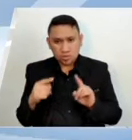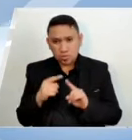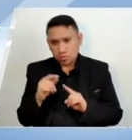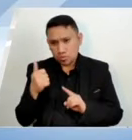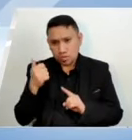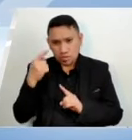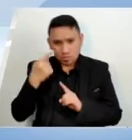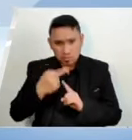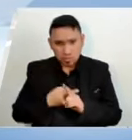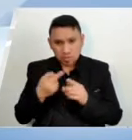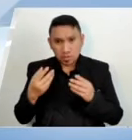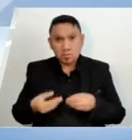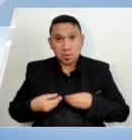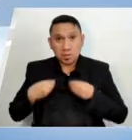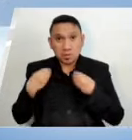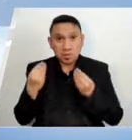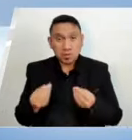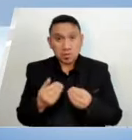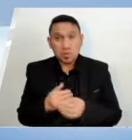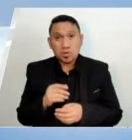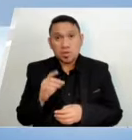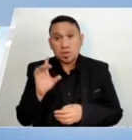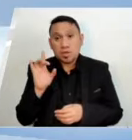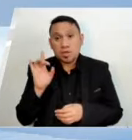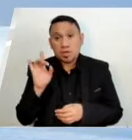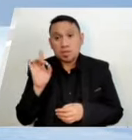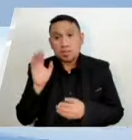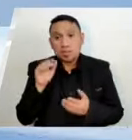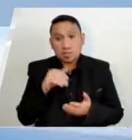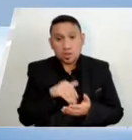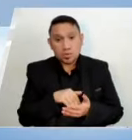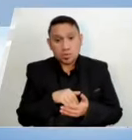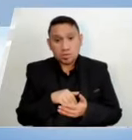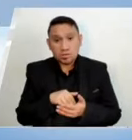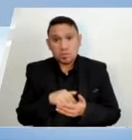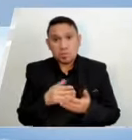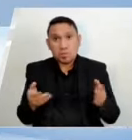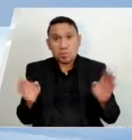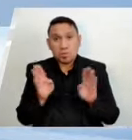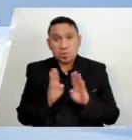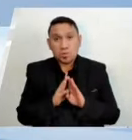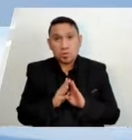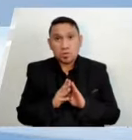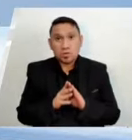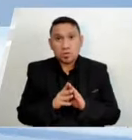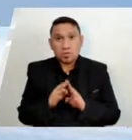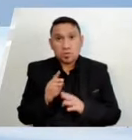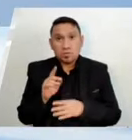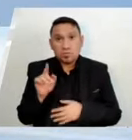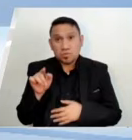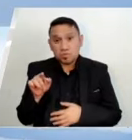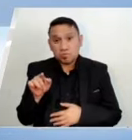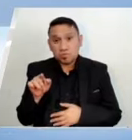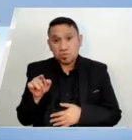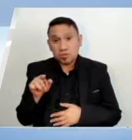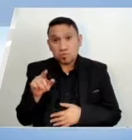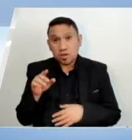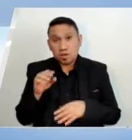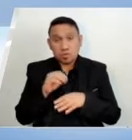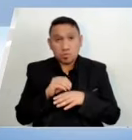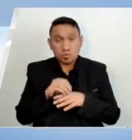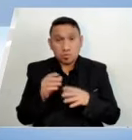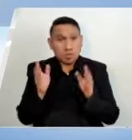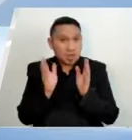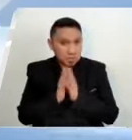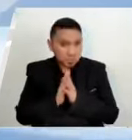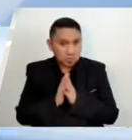mabigyan nito ang nasa 2000 loto outlet na ipinasara muna hindi na raw uubra ang mga Legacy loto terminal na hiniling ng mga Agent na